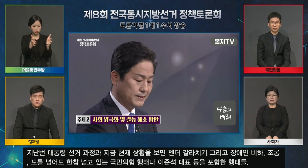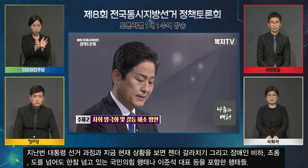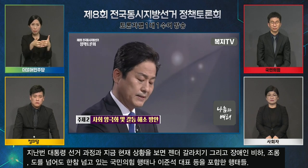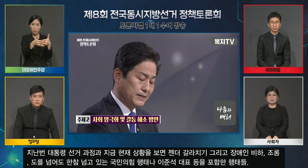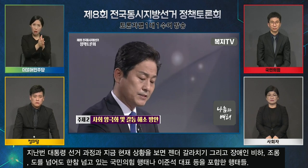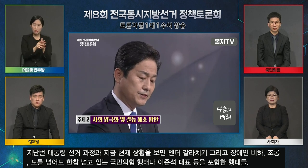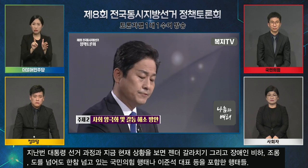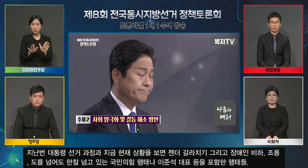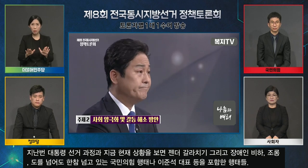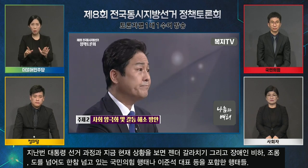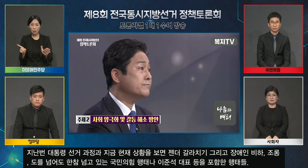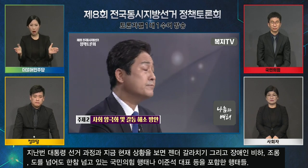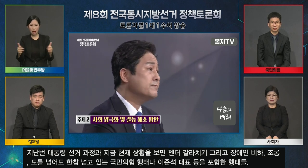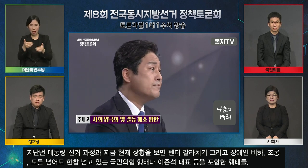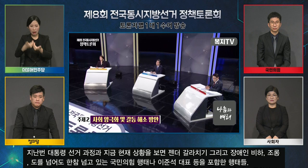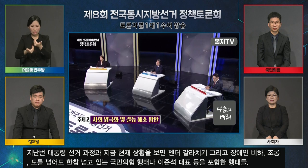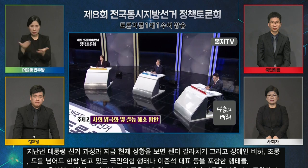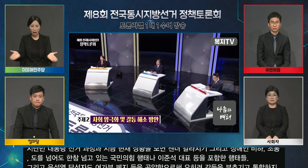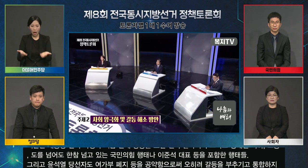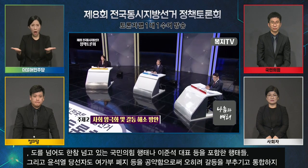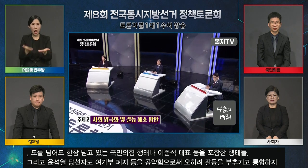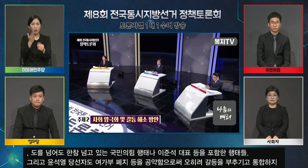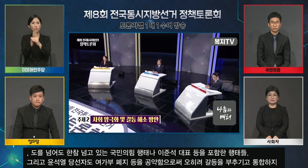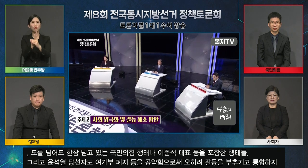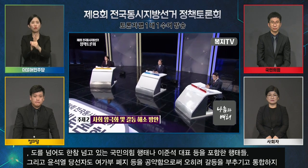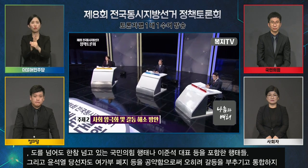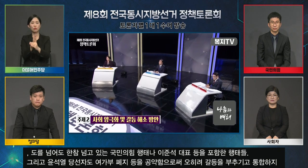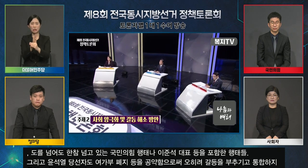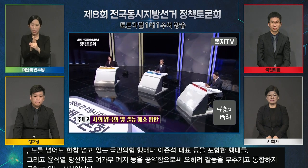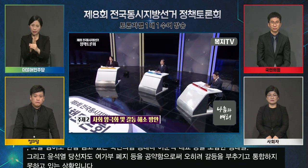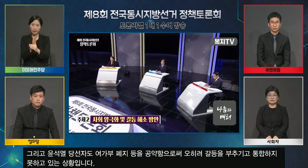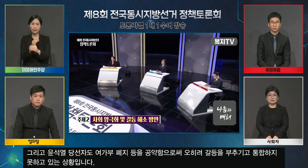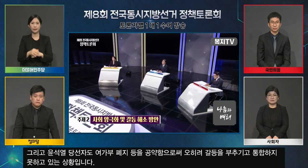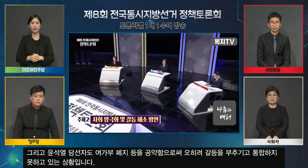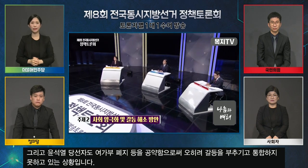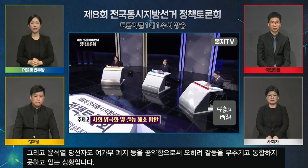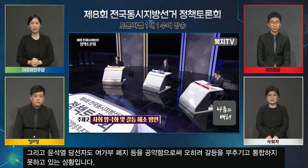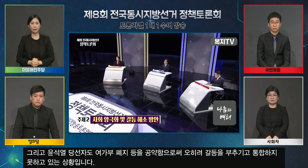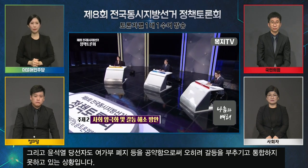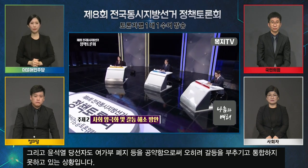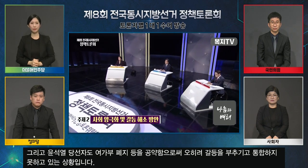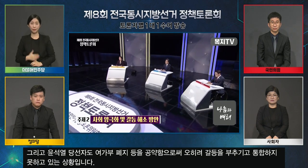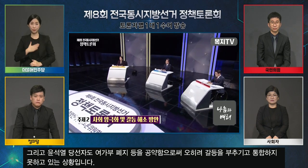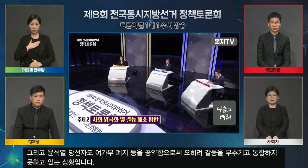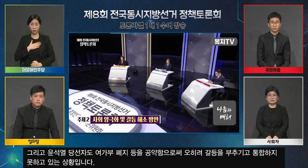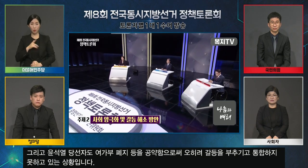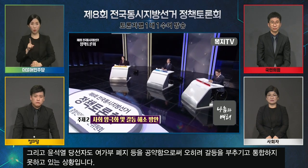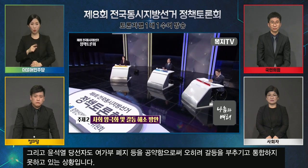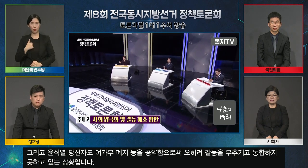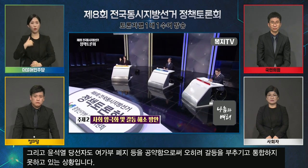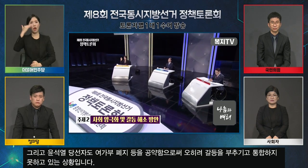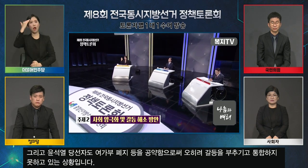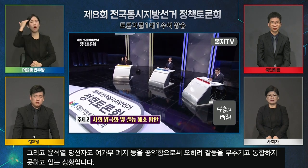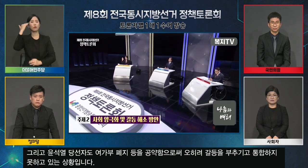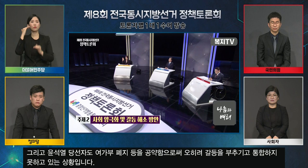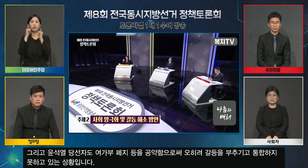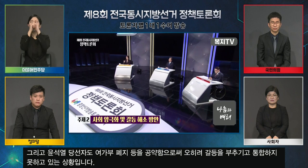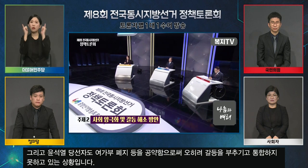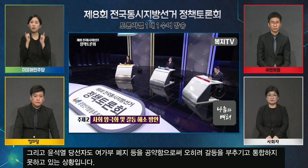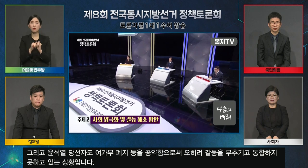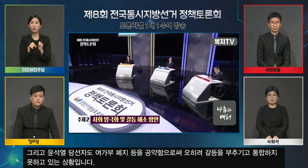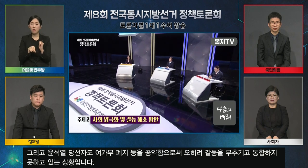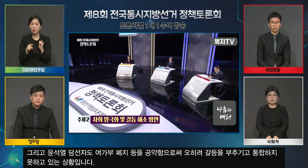상황입니다. 저는 우리 사회가 당장 소득과